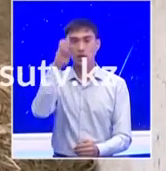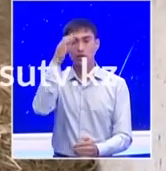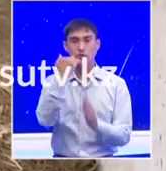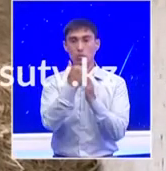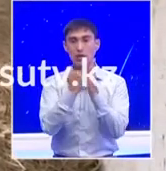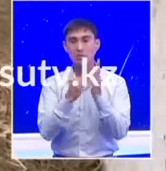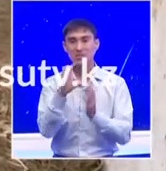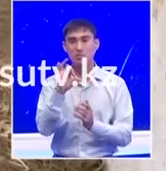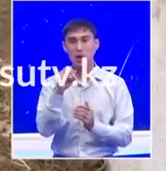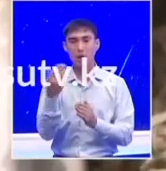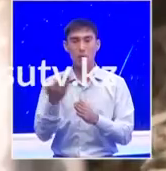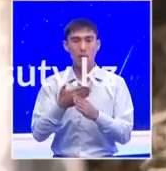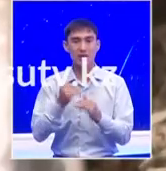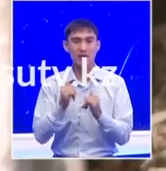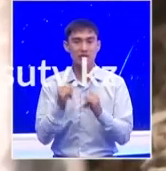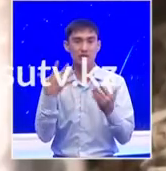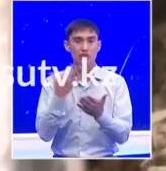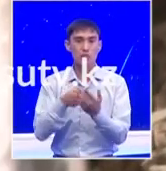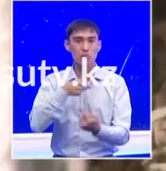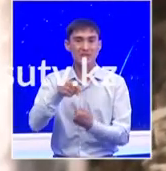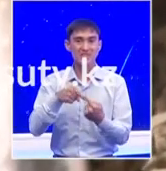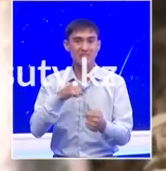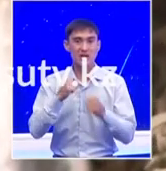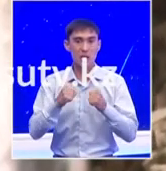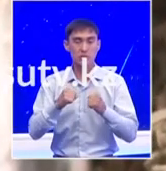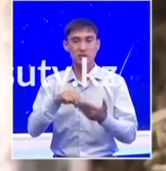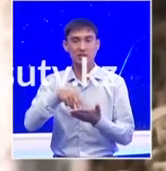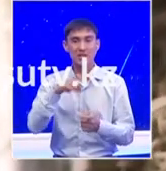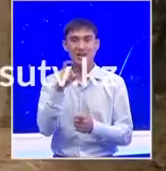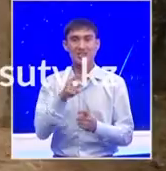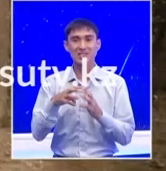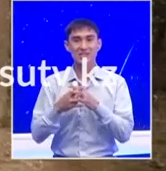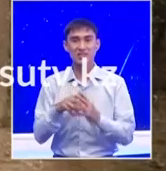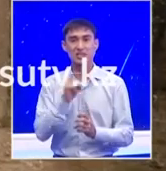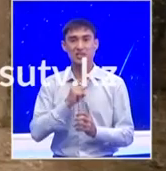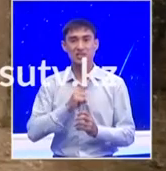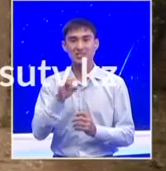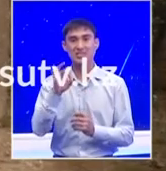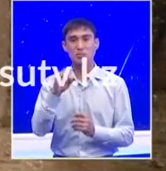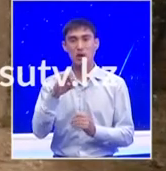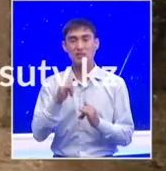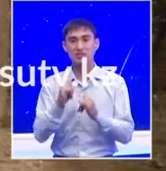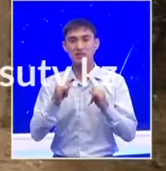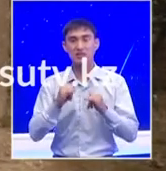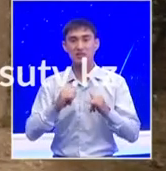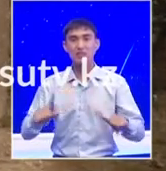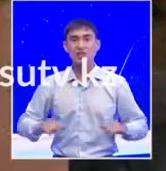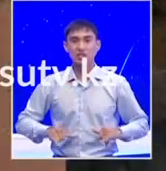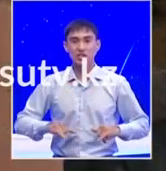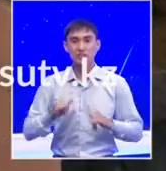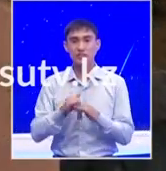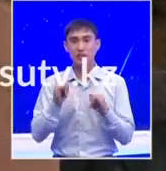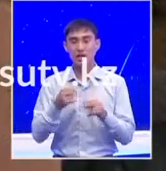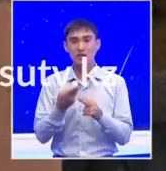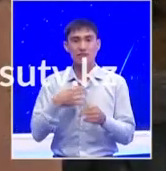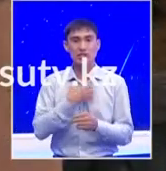программа «Сыбага» помогла развить свой бизнес и крепко встать на ноги и крестьянскому хозяйству Есенбаев. Оно занимается разведением лошадей, что также является одним